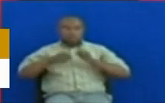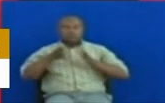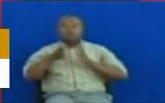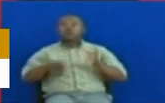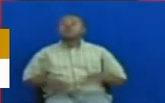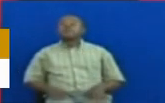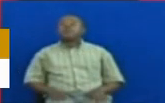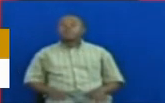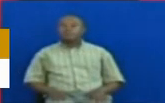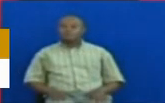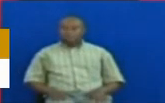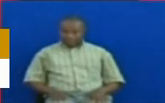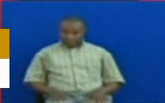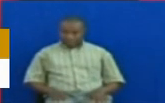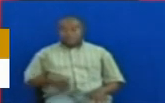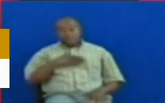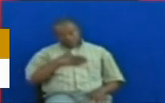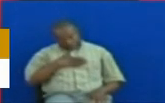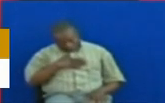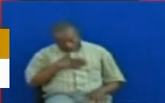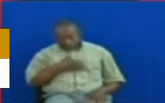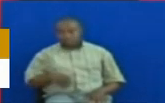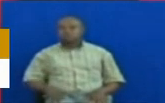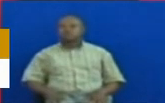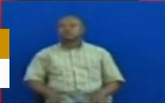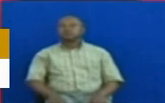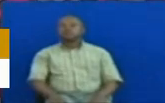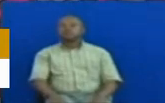baadaye tutapata tabu kidogo. Mheshimiwa, nakushukuru Mheshimiwa.